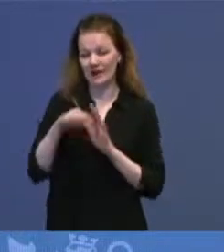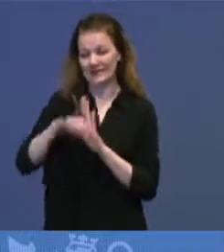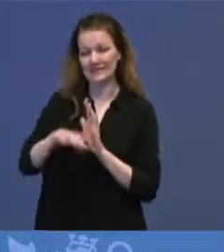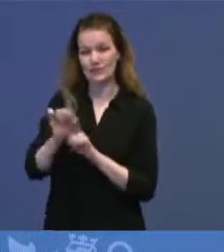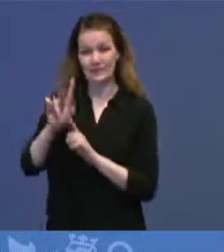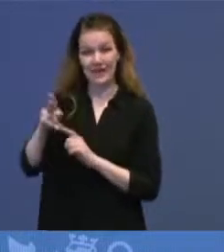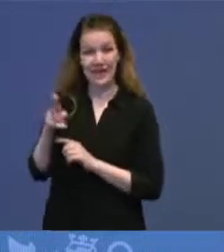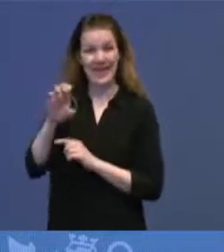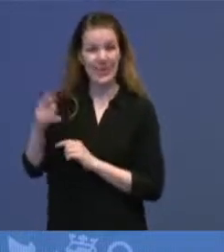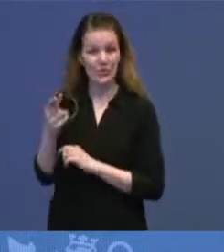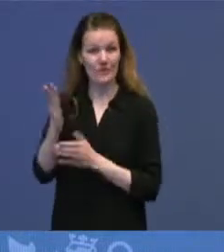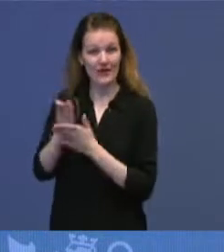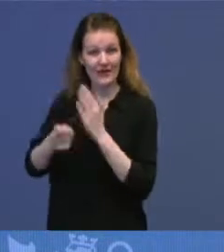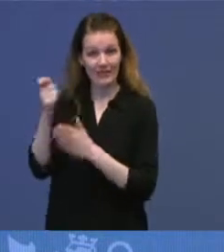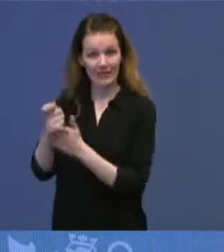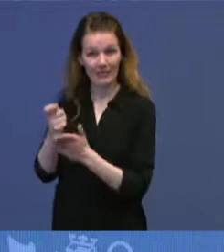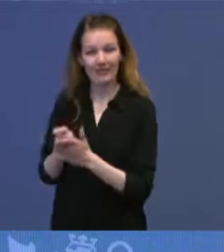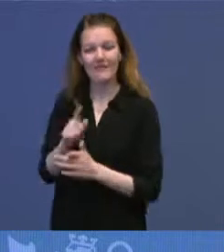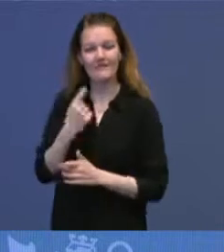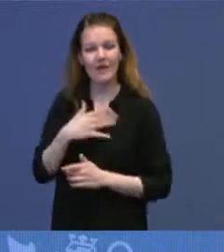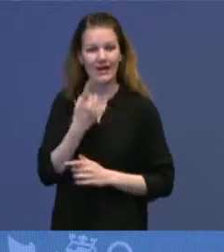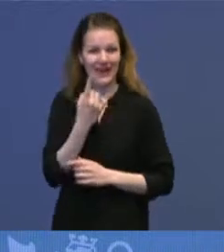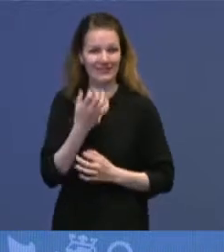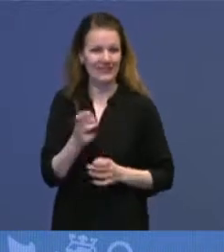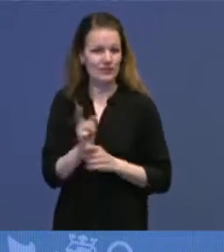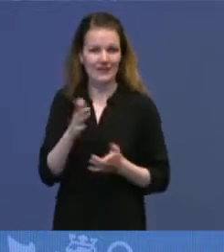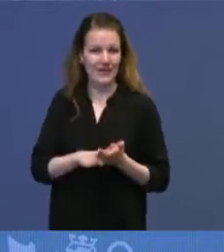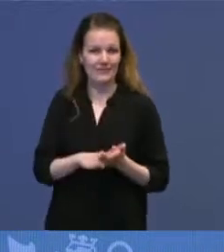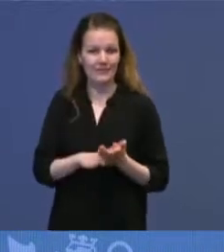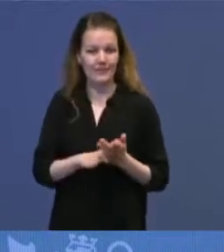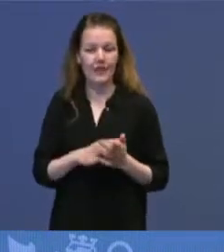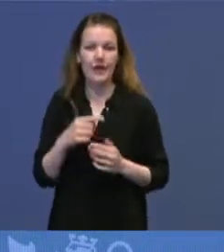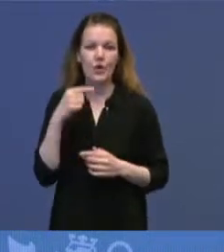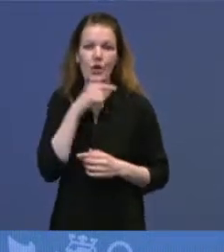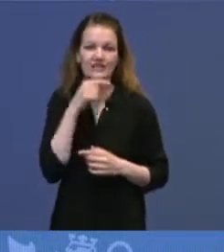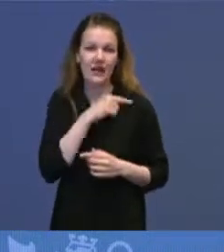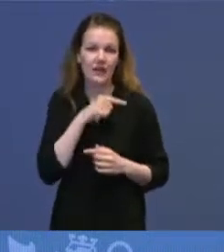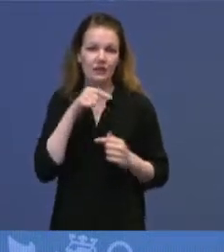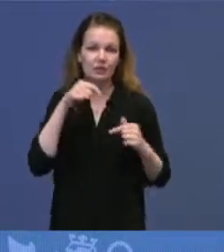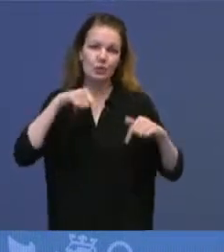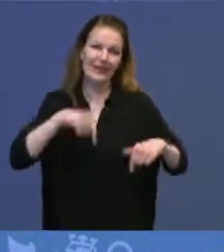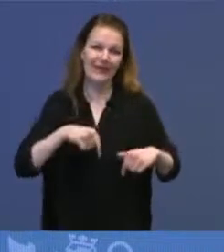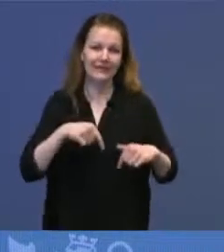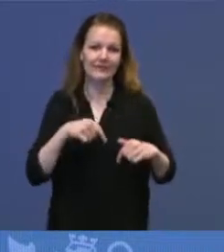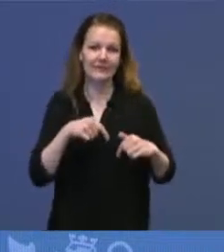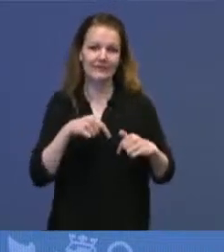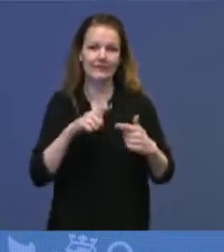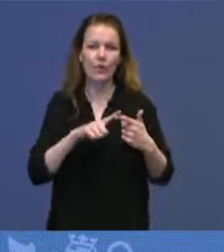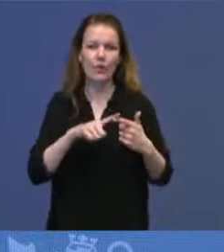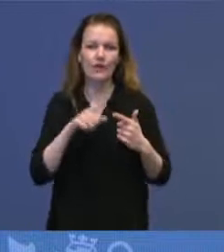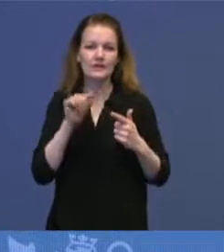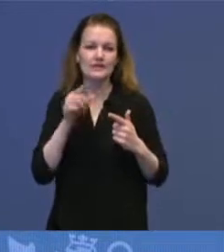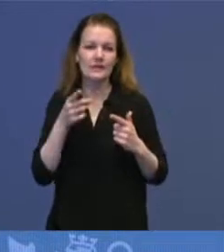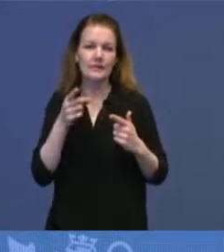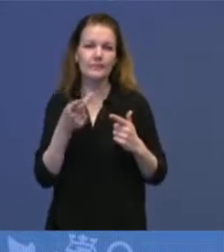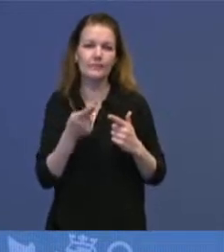har vedtatt. Vi vil ikke nå, per i dag, blokkere Russia Today og Sputnik fra å overføre via TV og til internett